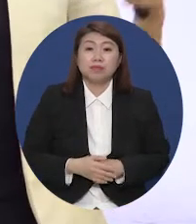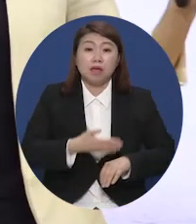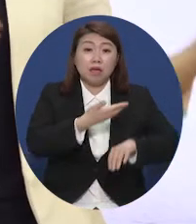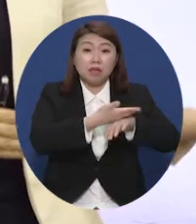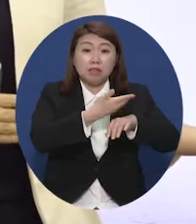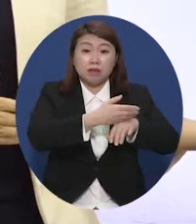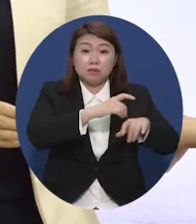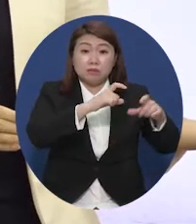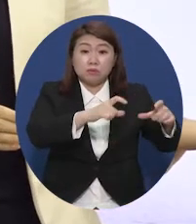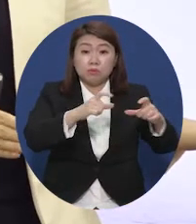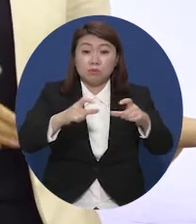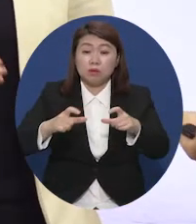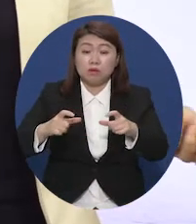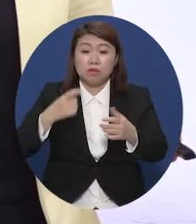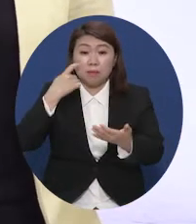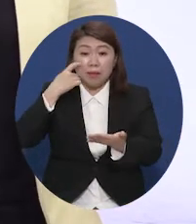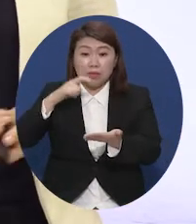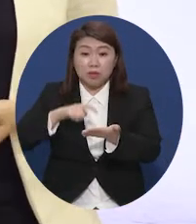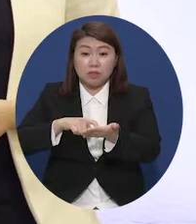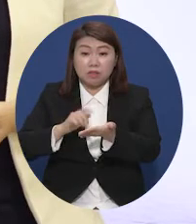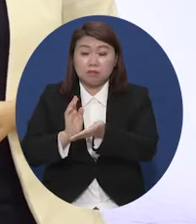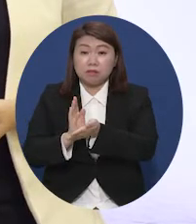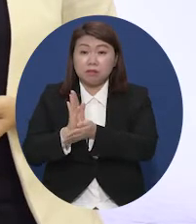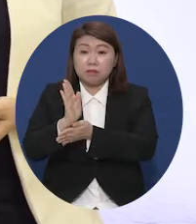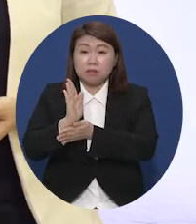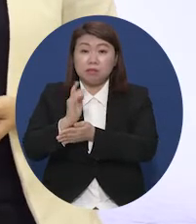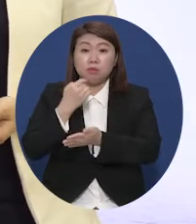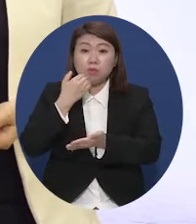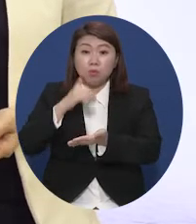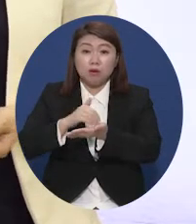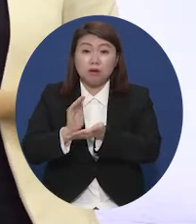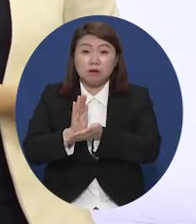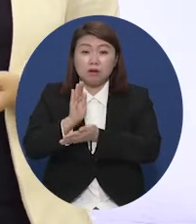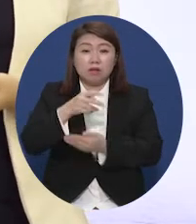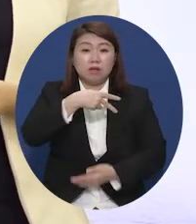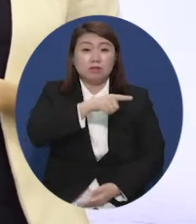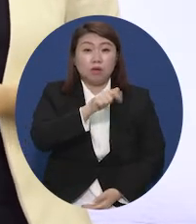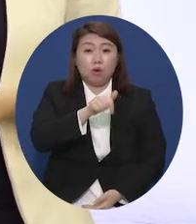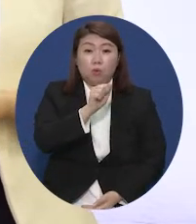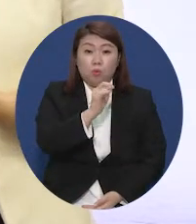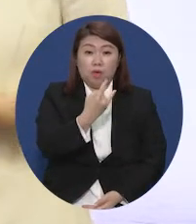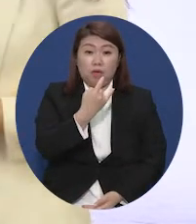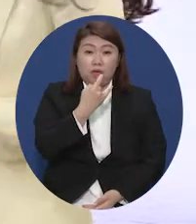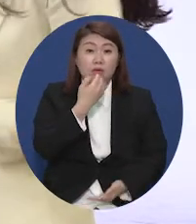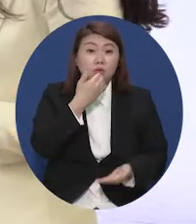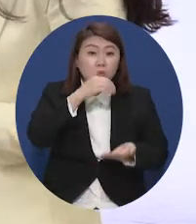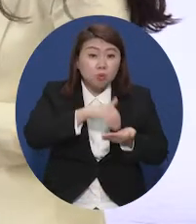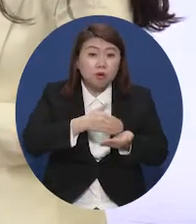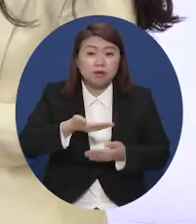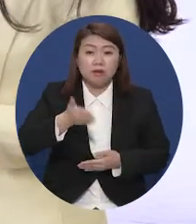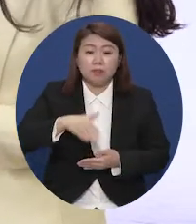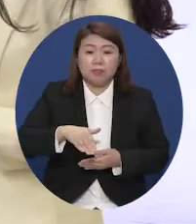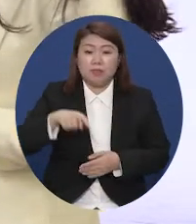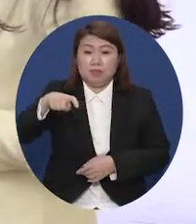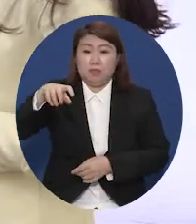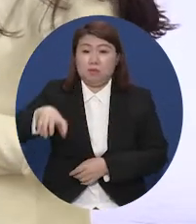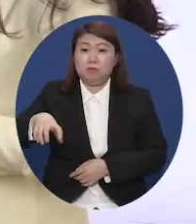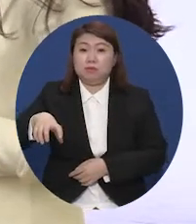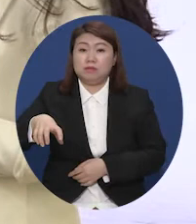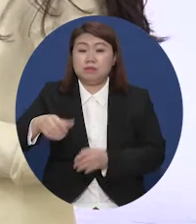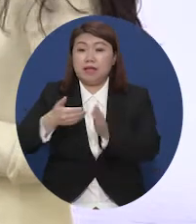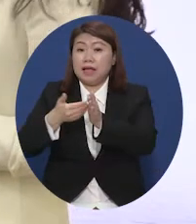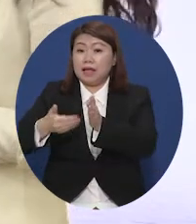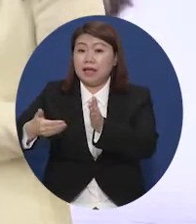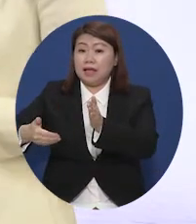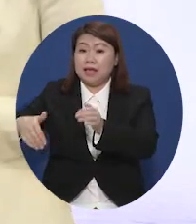이제 기타 다른 도시에서 발견된 이 비석들이 석회함으로 만들어졌다면 여기 끼리고아에